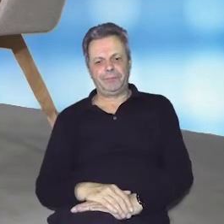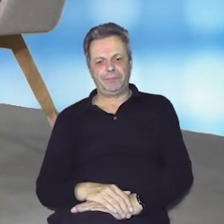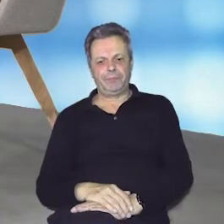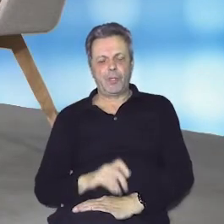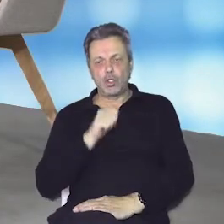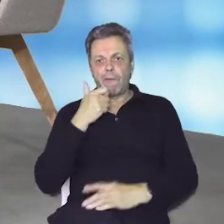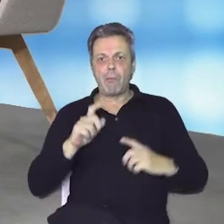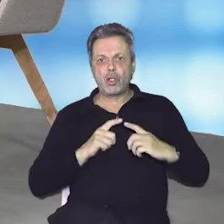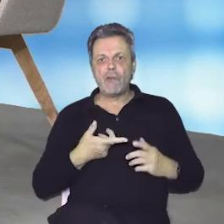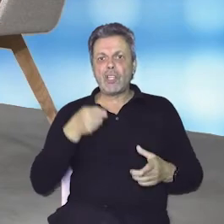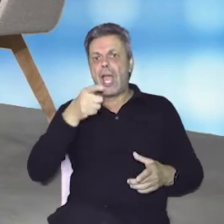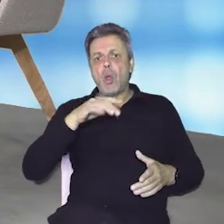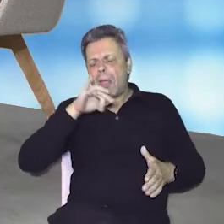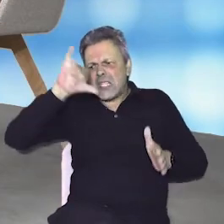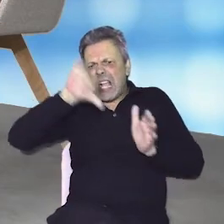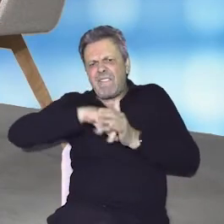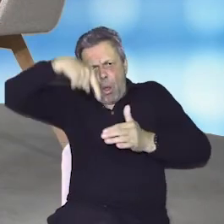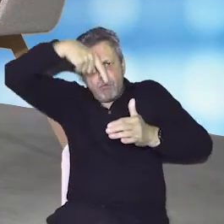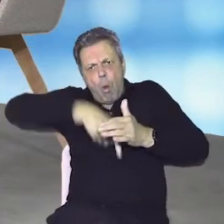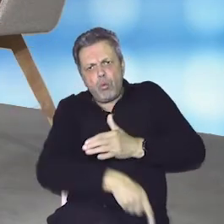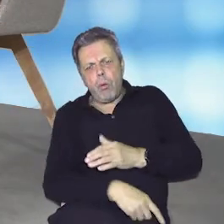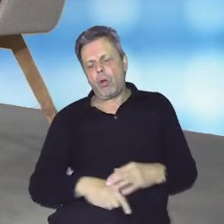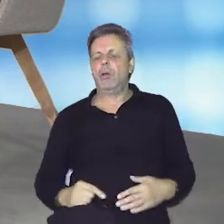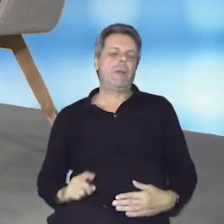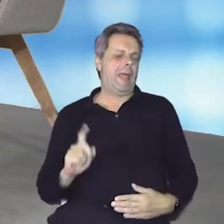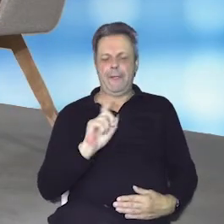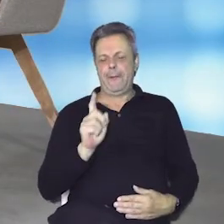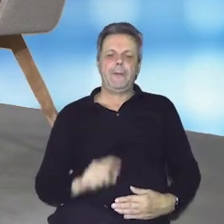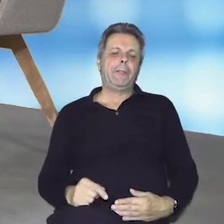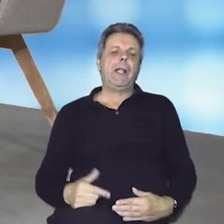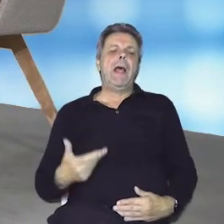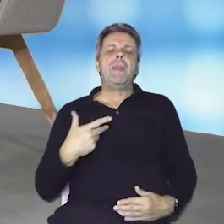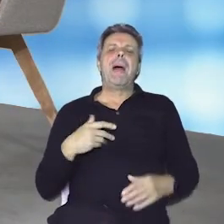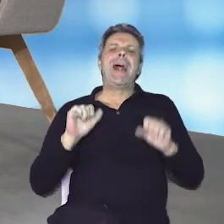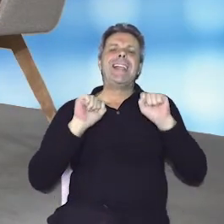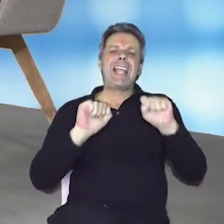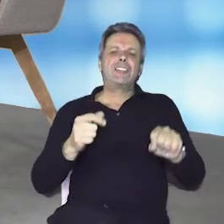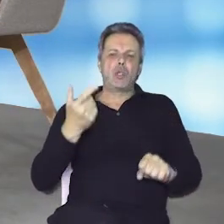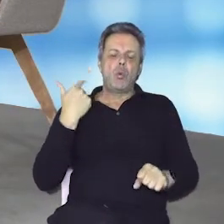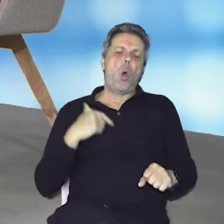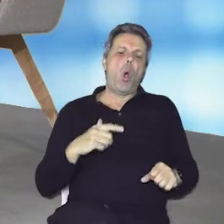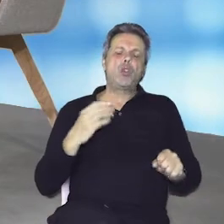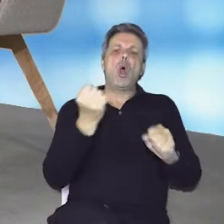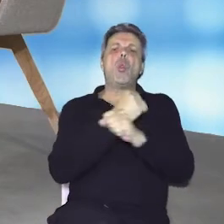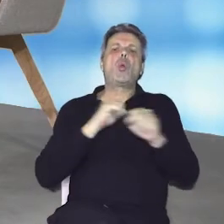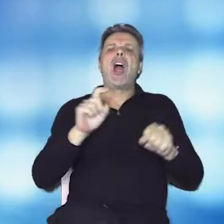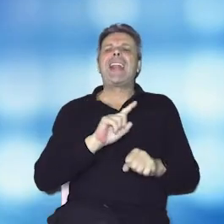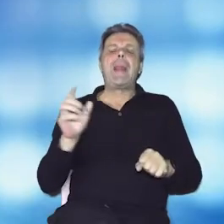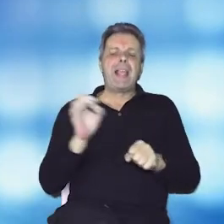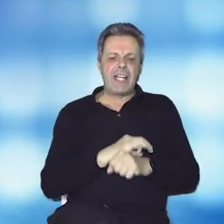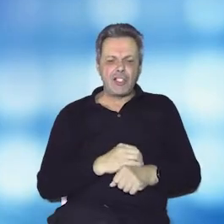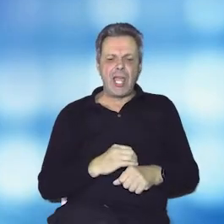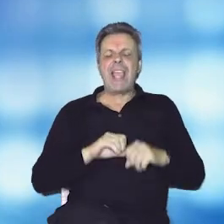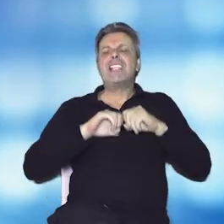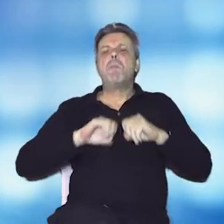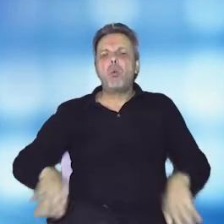Čovjek bi očekivao da je to negdje skriveno. Ne, nama zaštitu od potencijalne nuklearne nesreće i